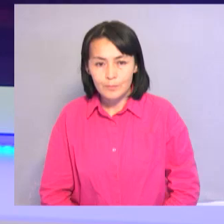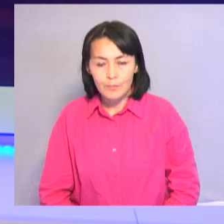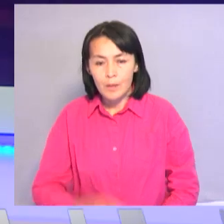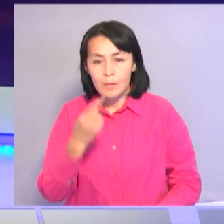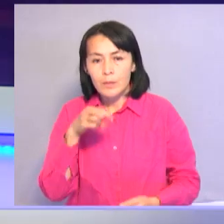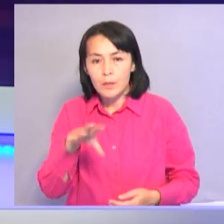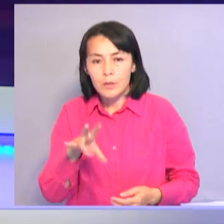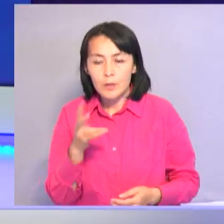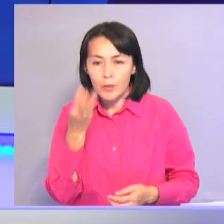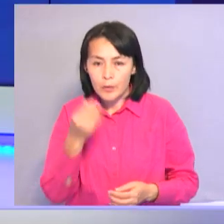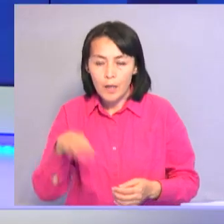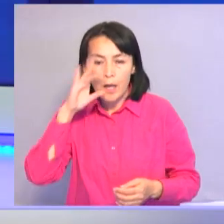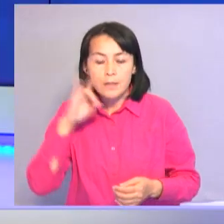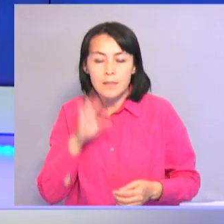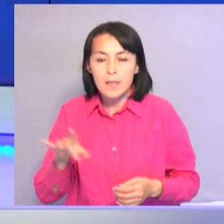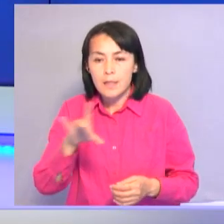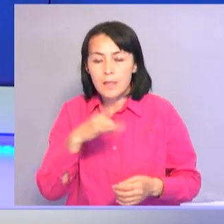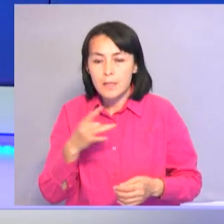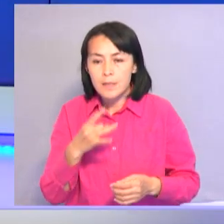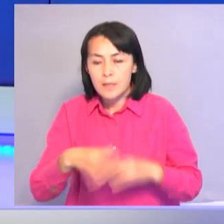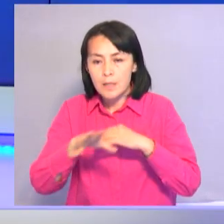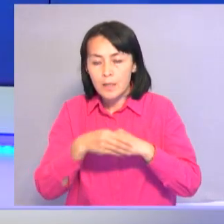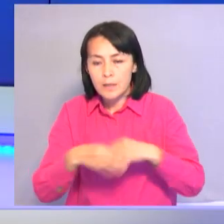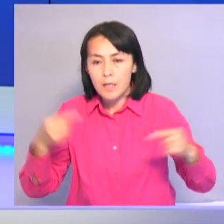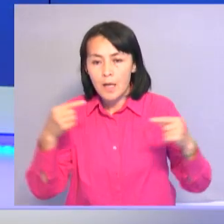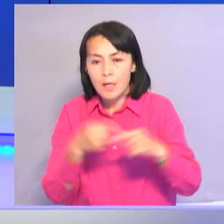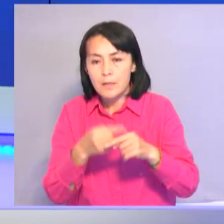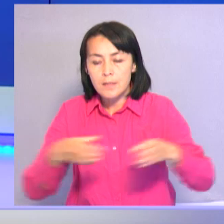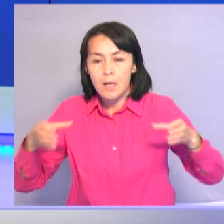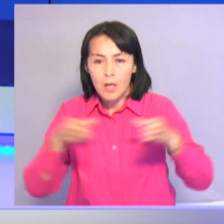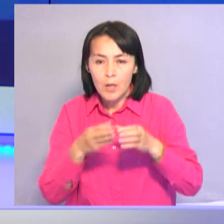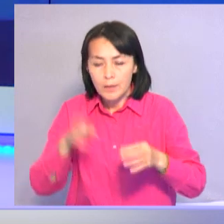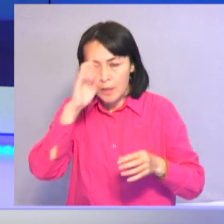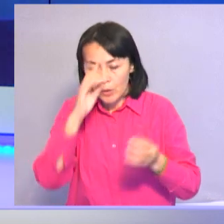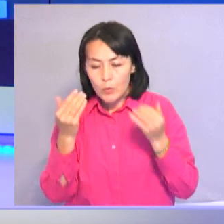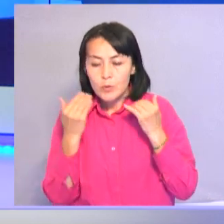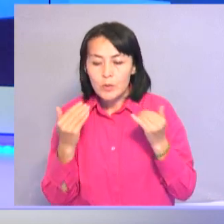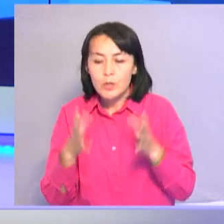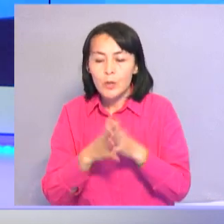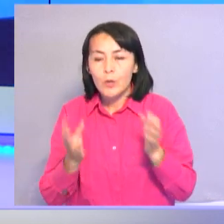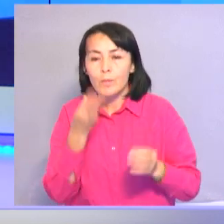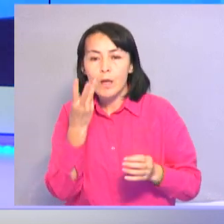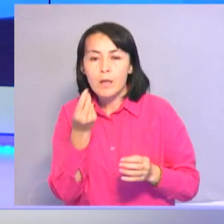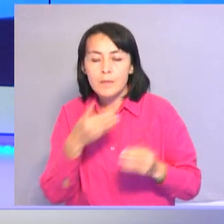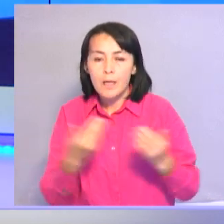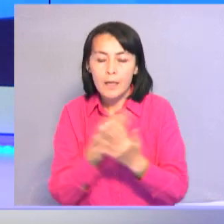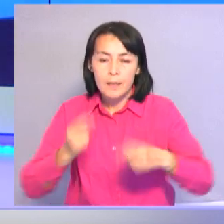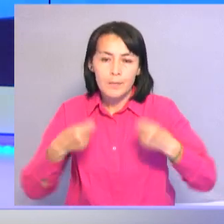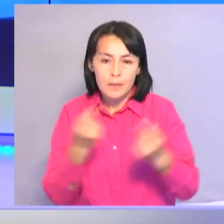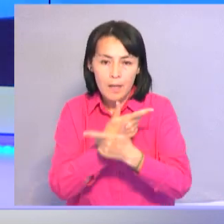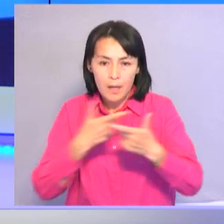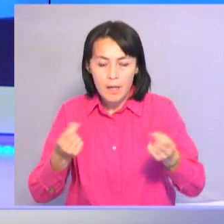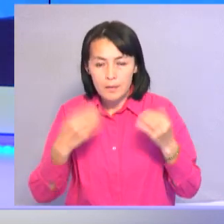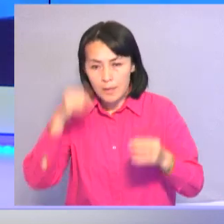1 триллион тенге Қазақстан Республикасының сыбайлас жемқорлыққа қарсы іс-қимыл агенттігі елге осыншама көлемде активтер қайтарылғанын